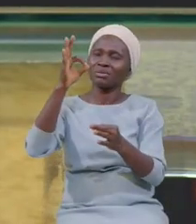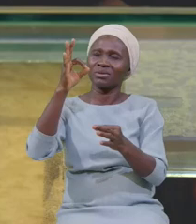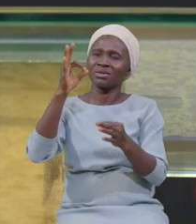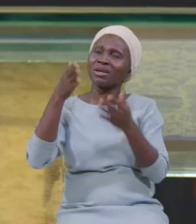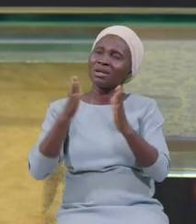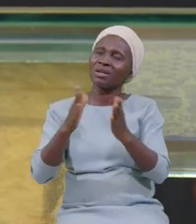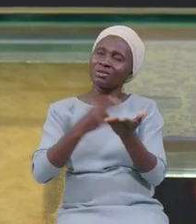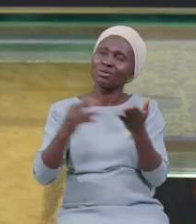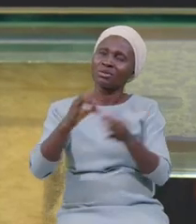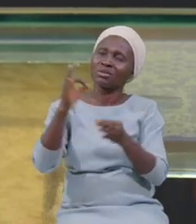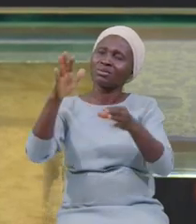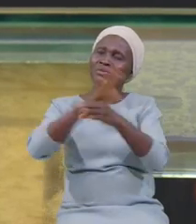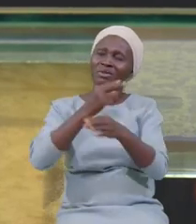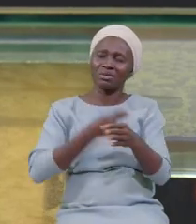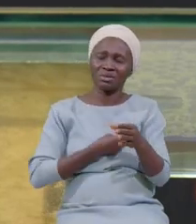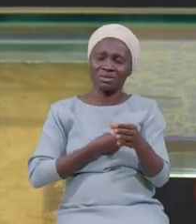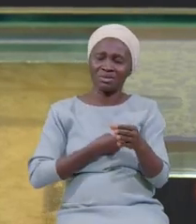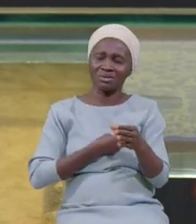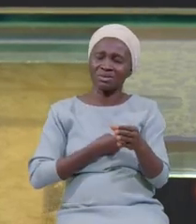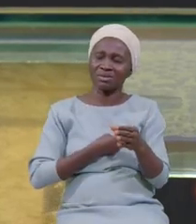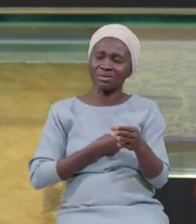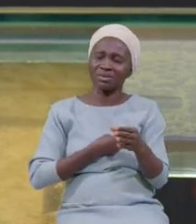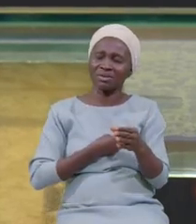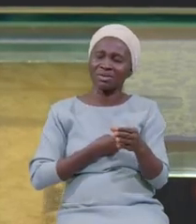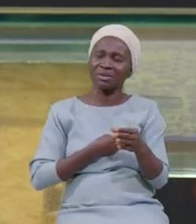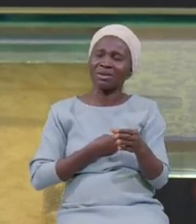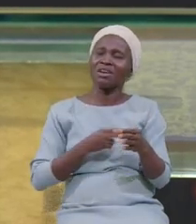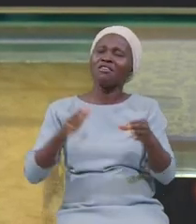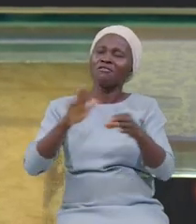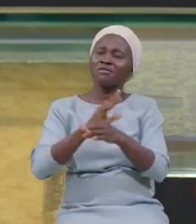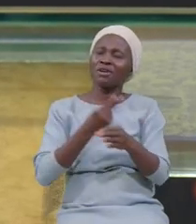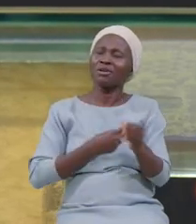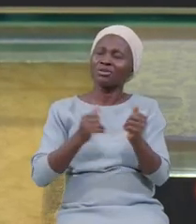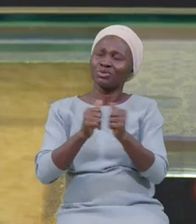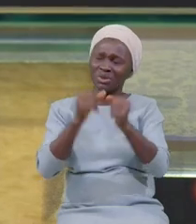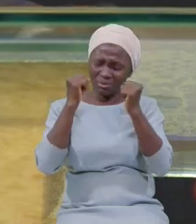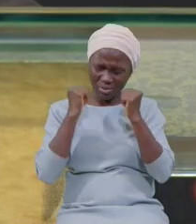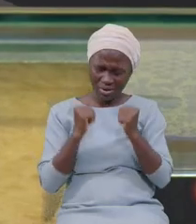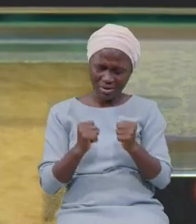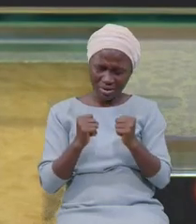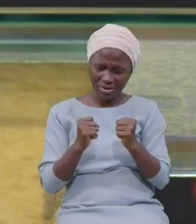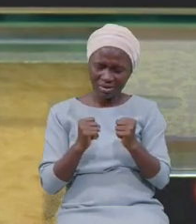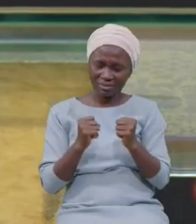Que le Saint-Esprit nous revête, qu'il nous donne la force.